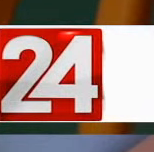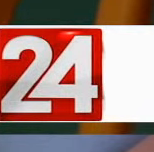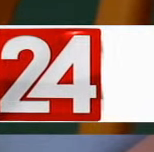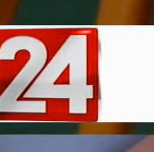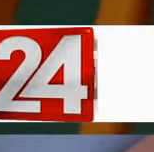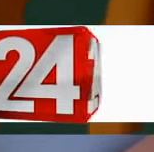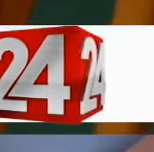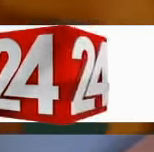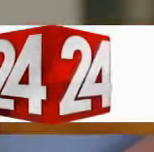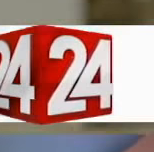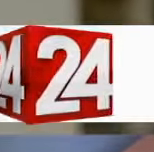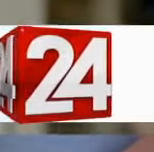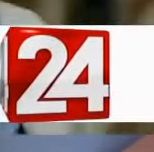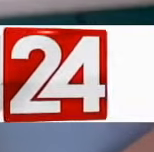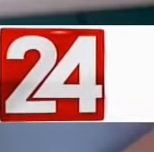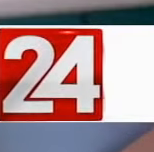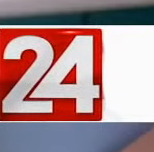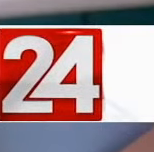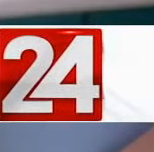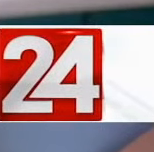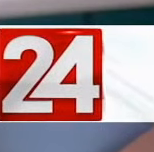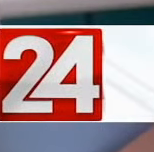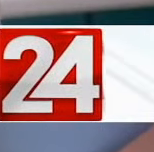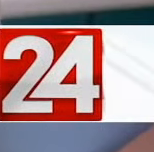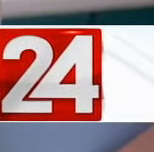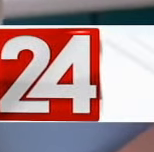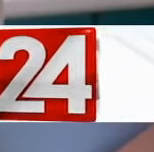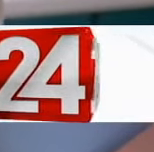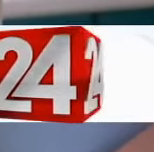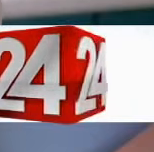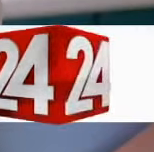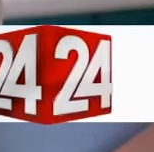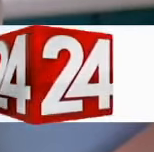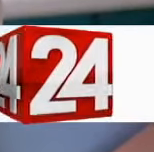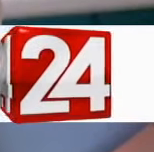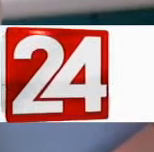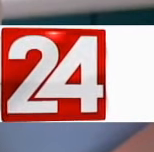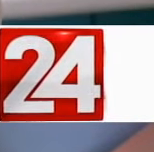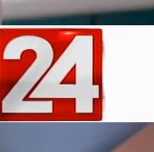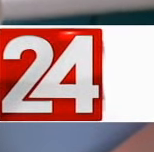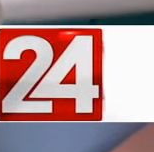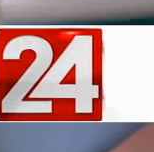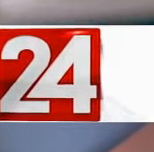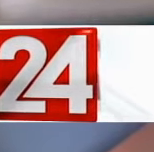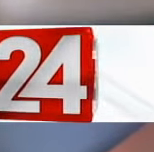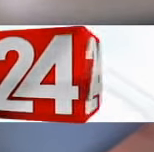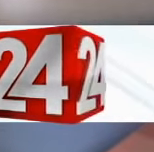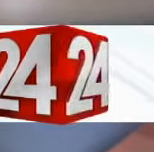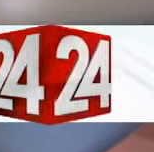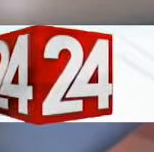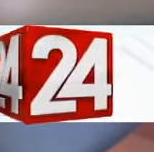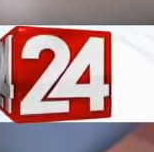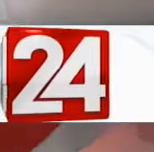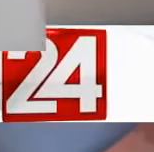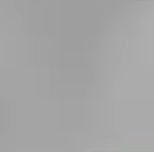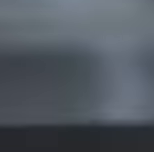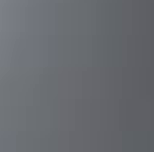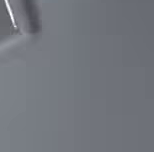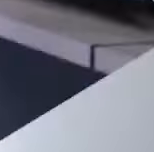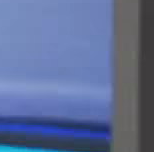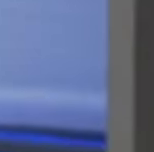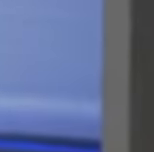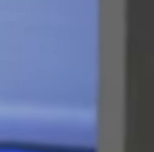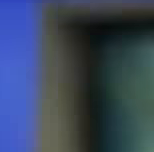Makakapal niyo? At si Shane Saba, nagkwento sa karakter niyang kinaiinisan ngayon sa seryeng Legal Wives.